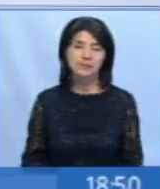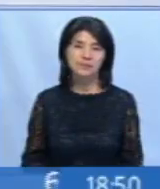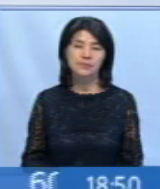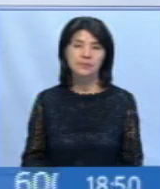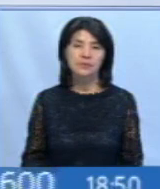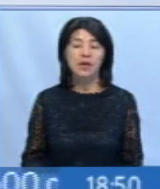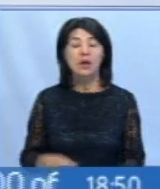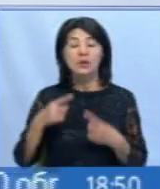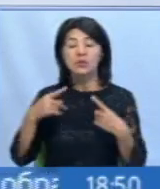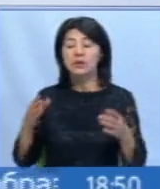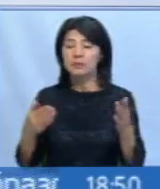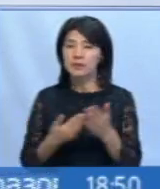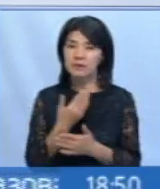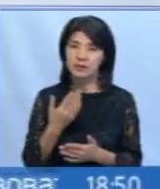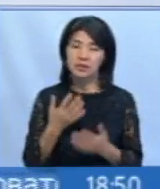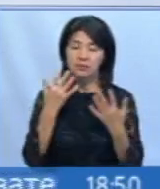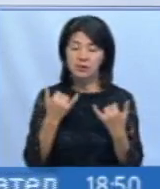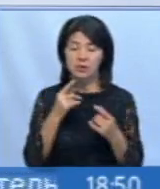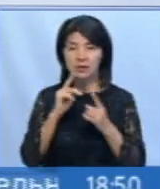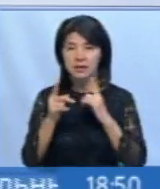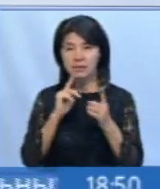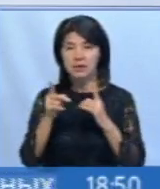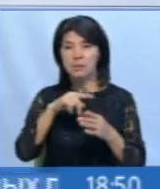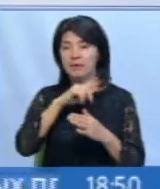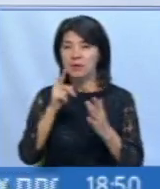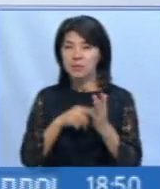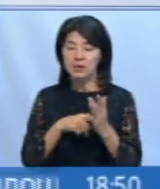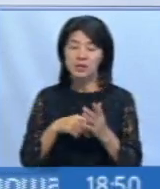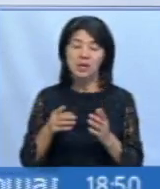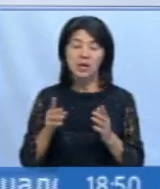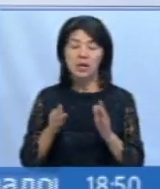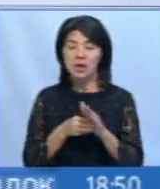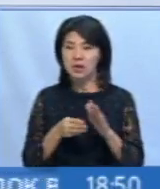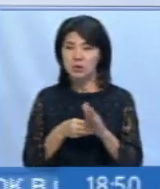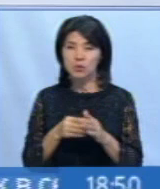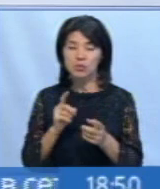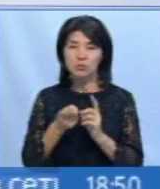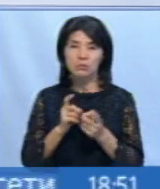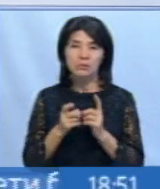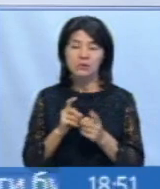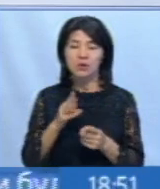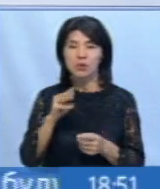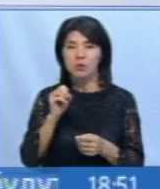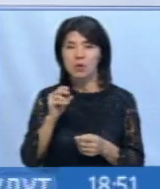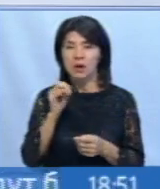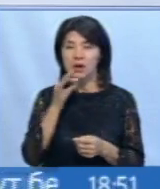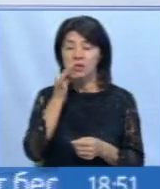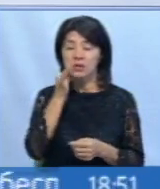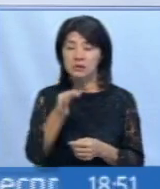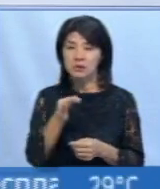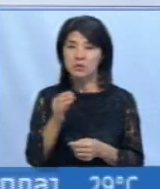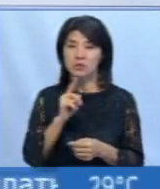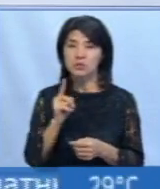К другим новостям. На совещании по вопросам борьбы с коррупцией глава государства Касым-Жомарт Токаев подчеркнул, что